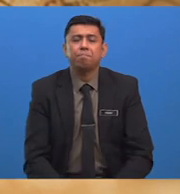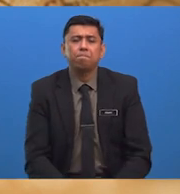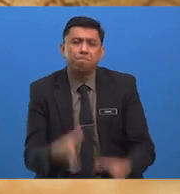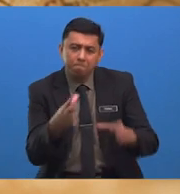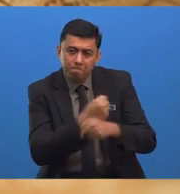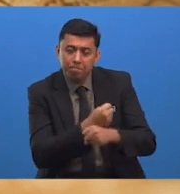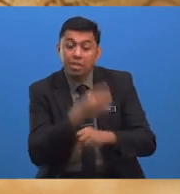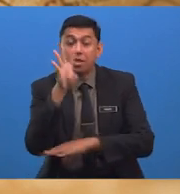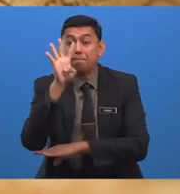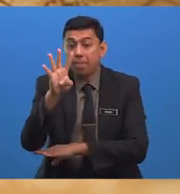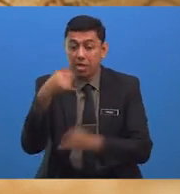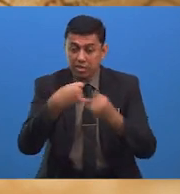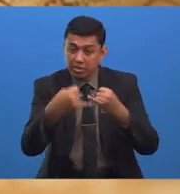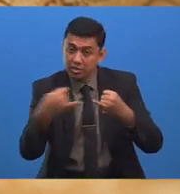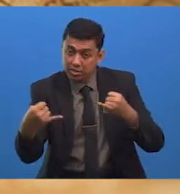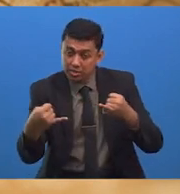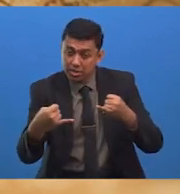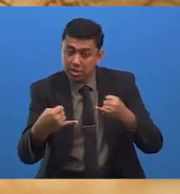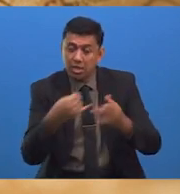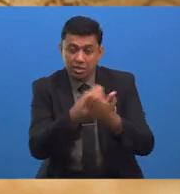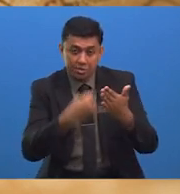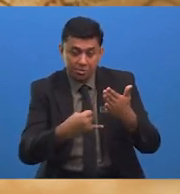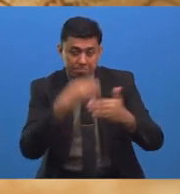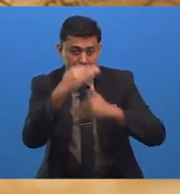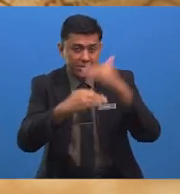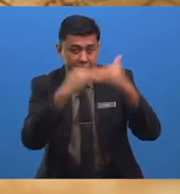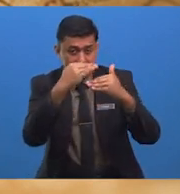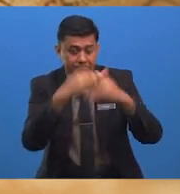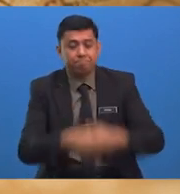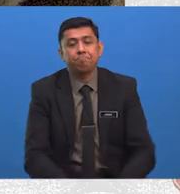Terdapat 4 jenis seni bina dalam Kerajaan Punan.